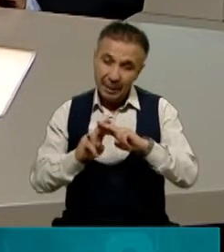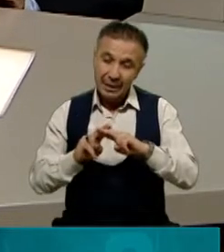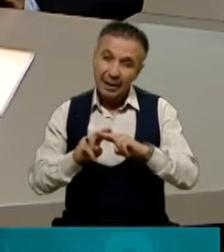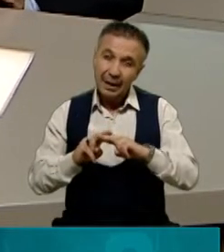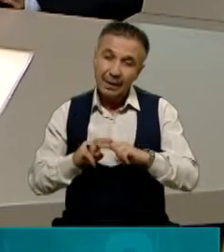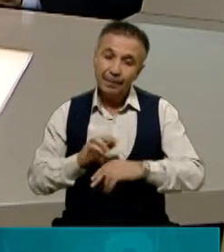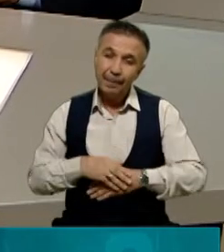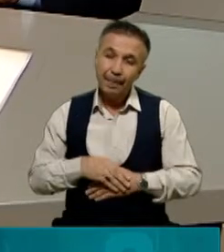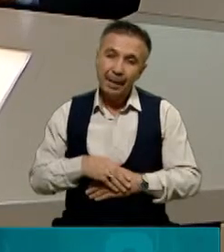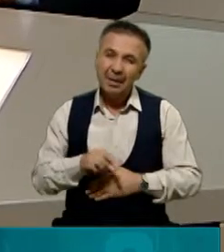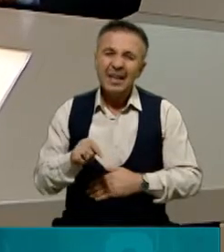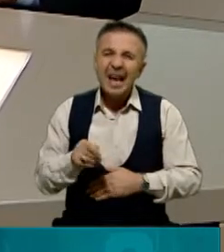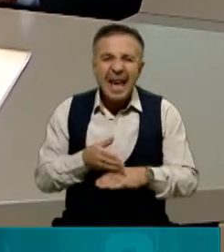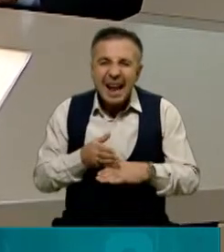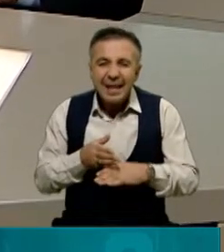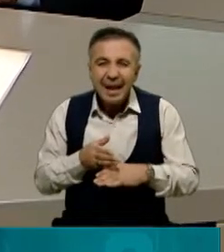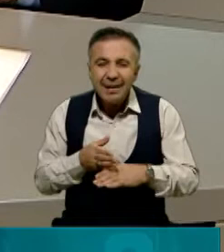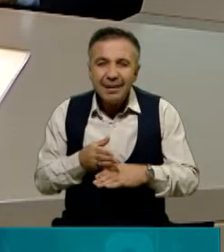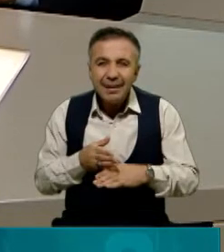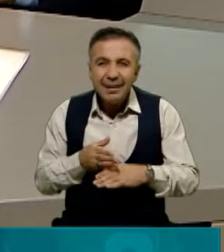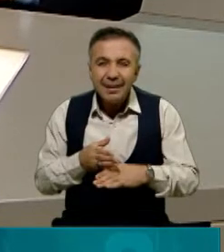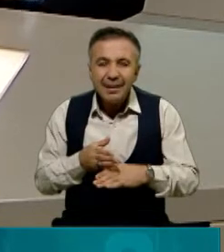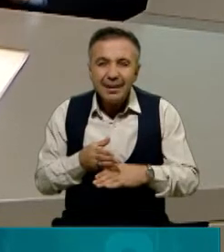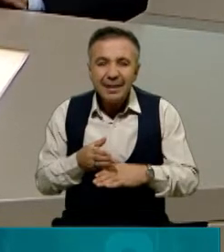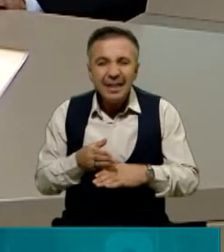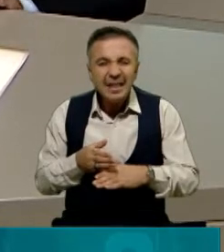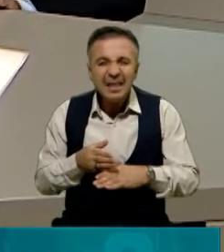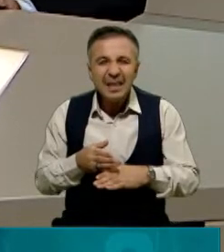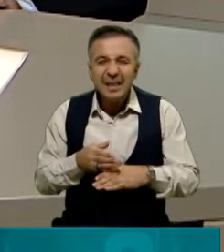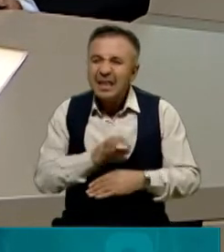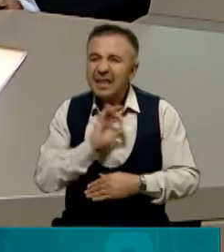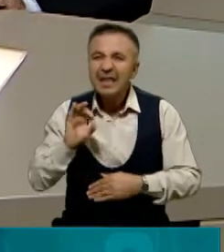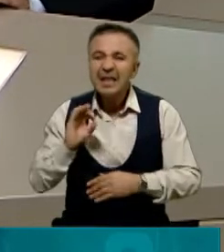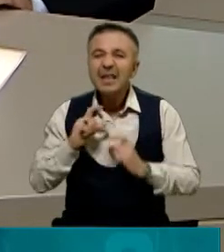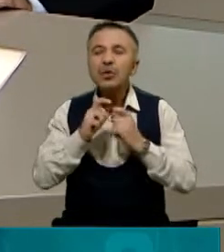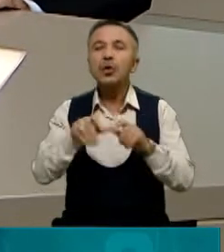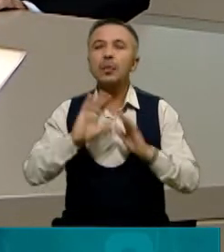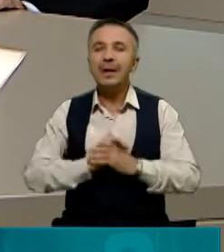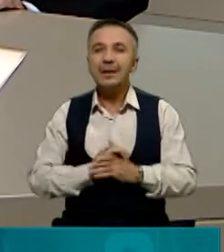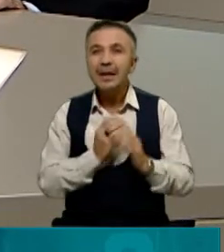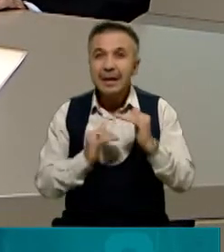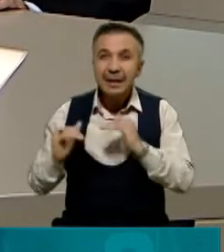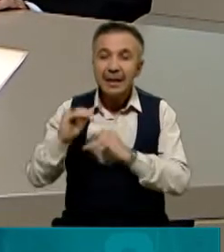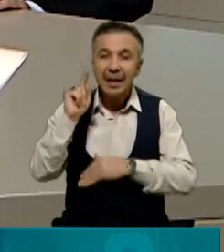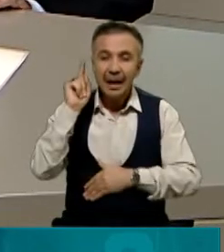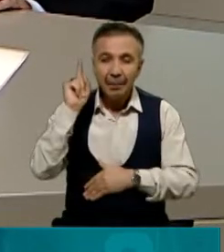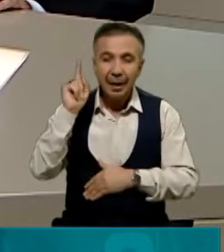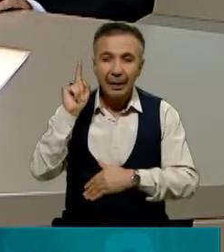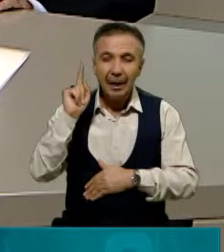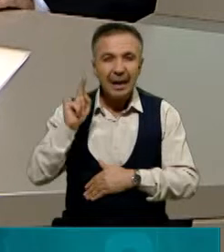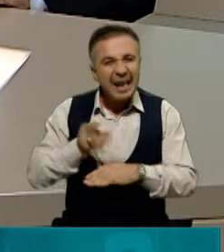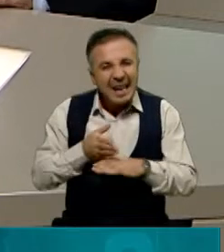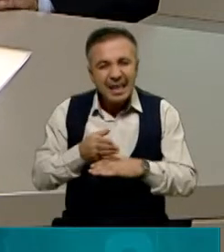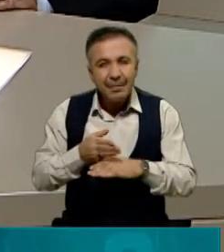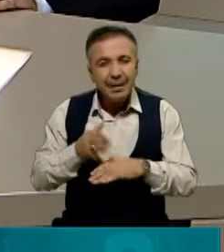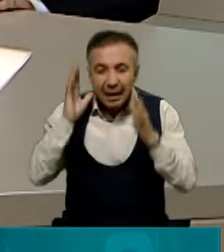pek sorgulanmaz. Hikmeti anlamaya çalışır. Yani Cenab-ı Hak orucu niçin acaba bize farz